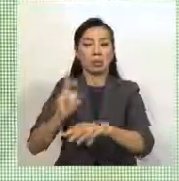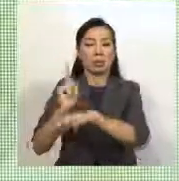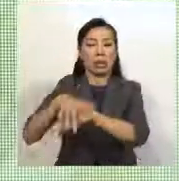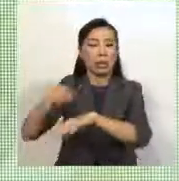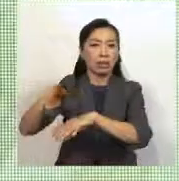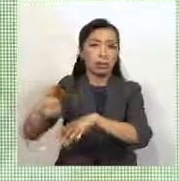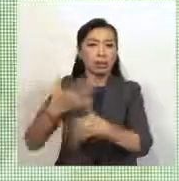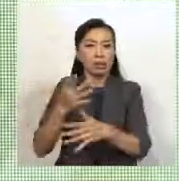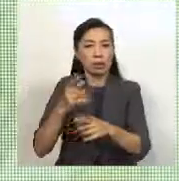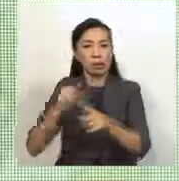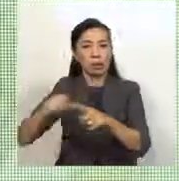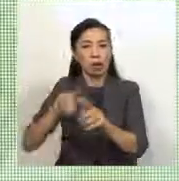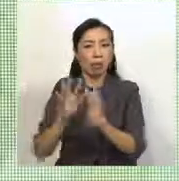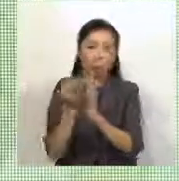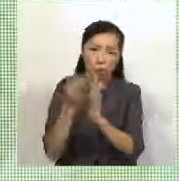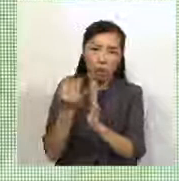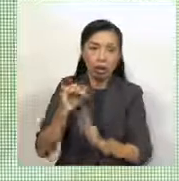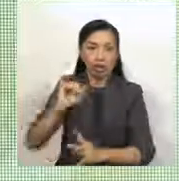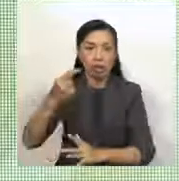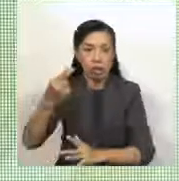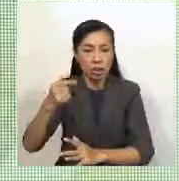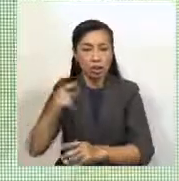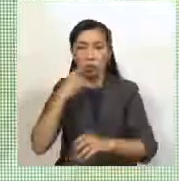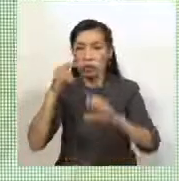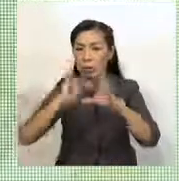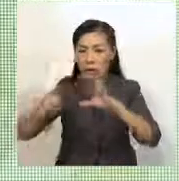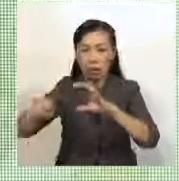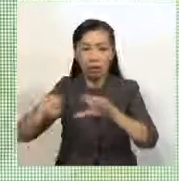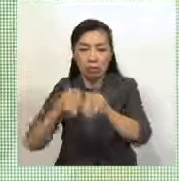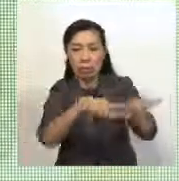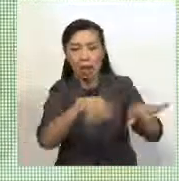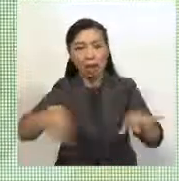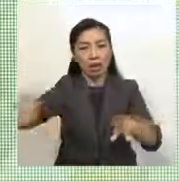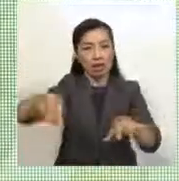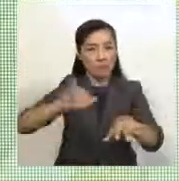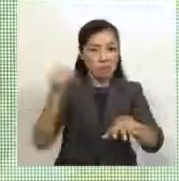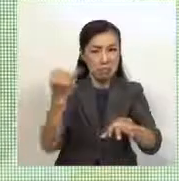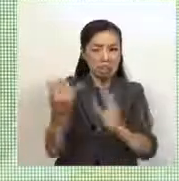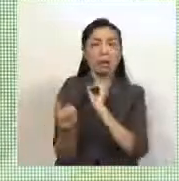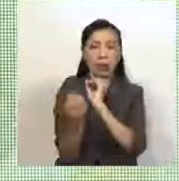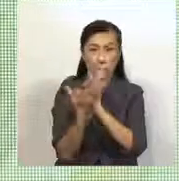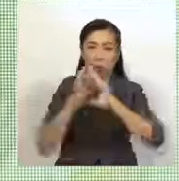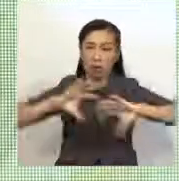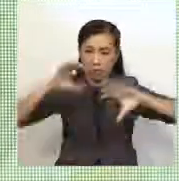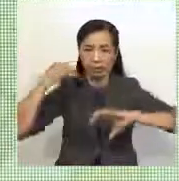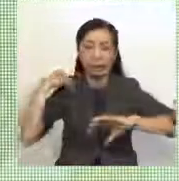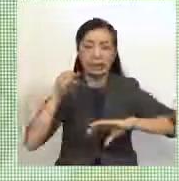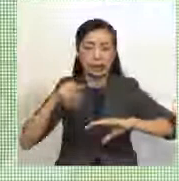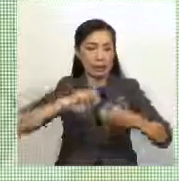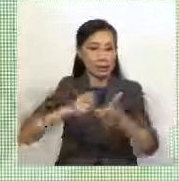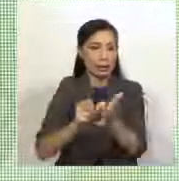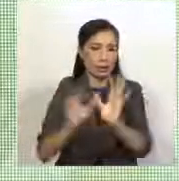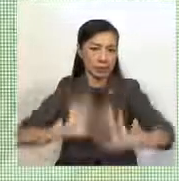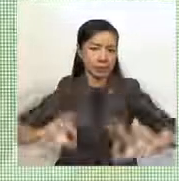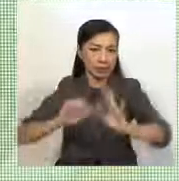งสังคมออนไลน์นั้นมีผลกระทบมากนะครับในการทำงานของพวกเราสิ่งเหล่านี้ผมเห็นว่าเป็นโจทย์ที่สำคัญของเ